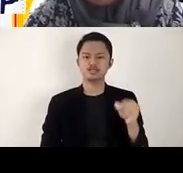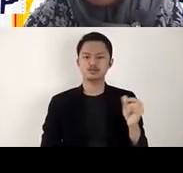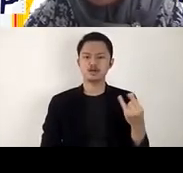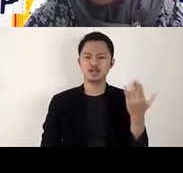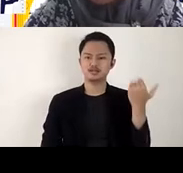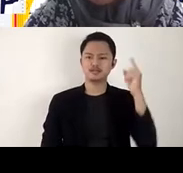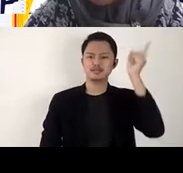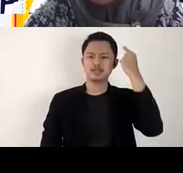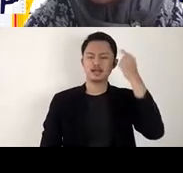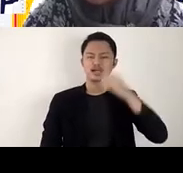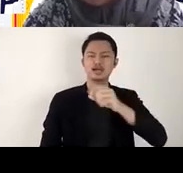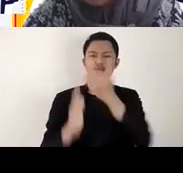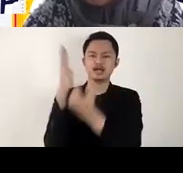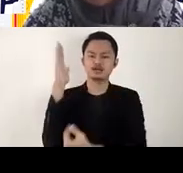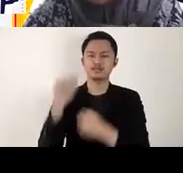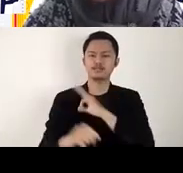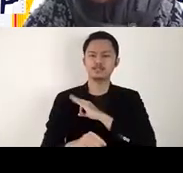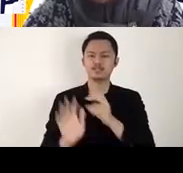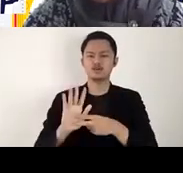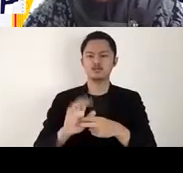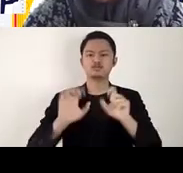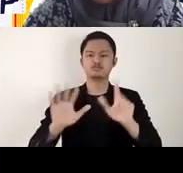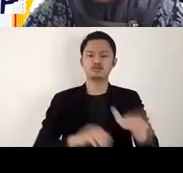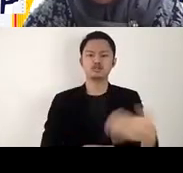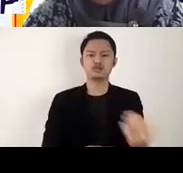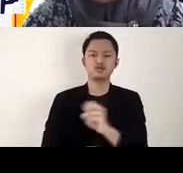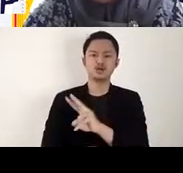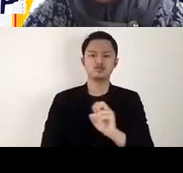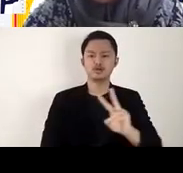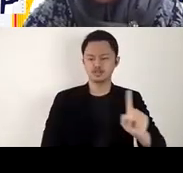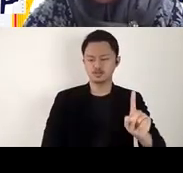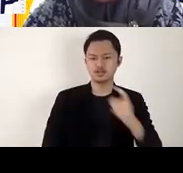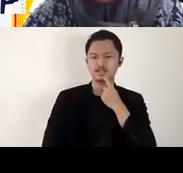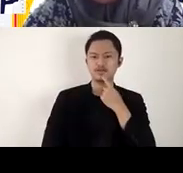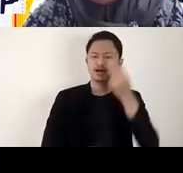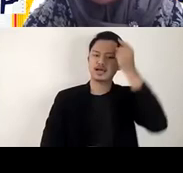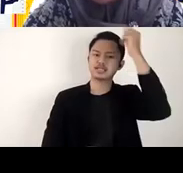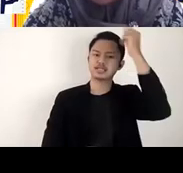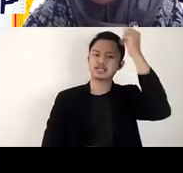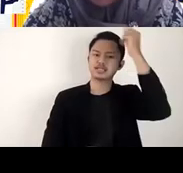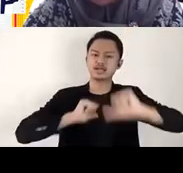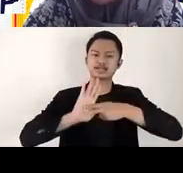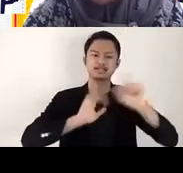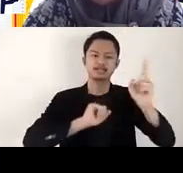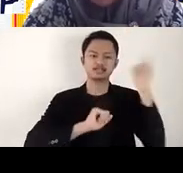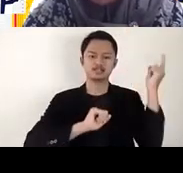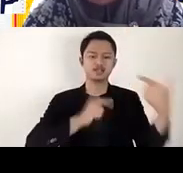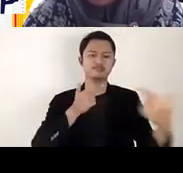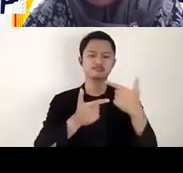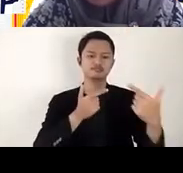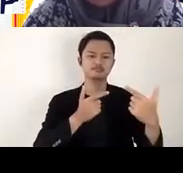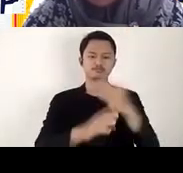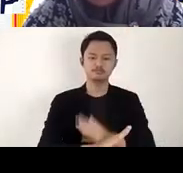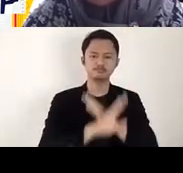Peraturan Presiden Nomor 7 Tahun 2021 tentang rencana aksi nasional pencegahan dan penanggulangan